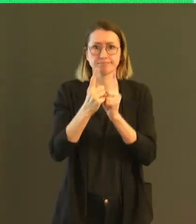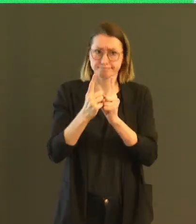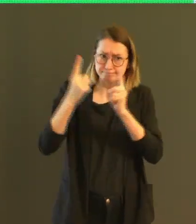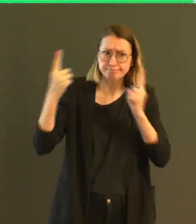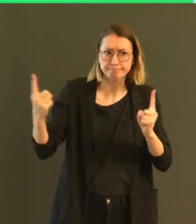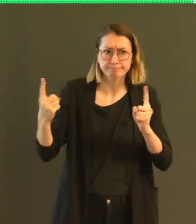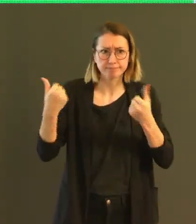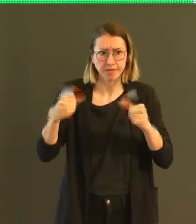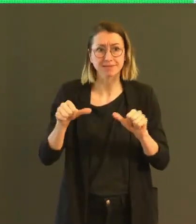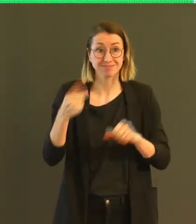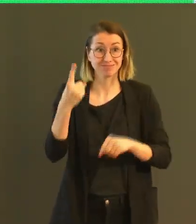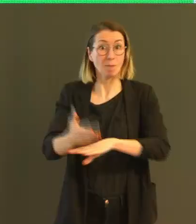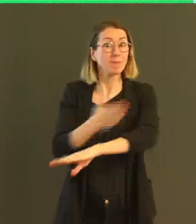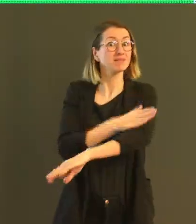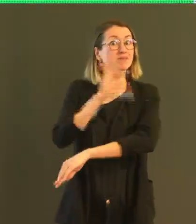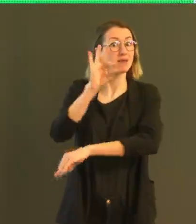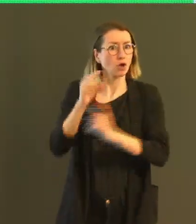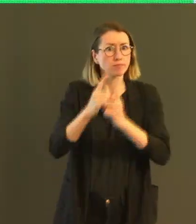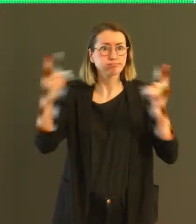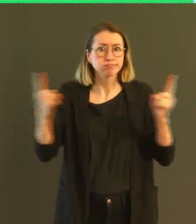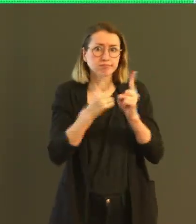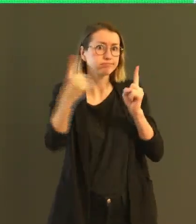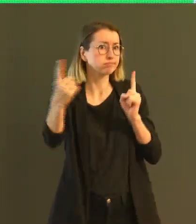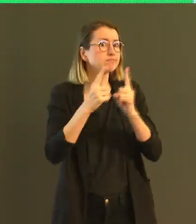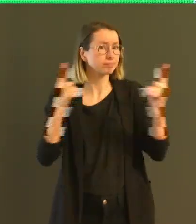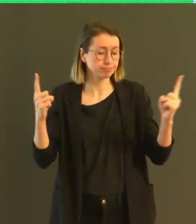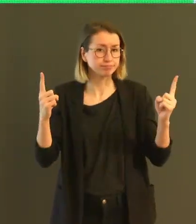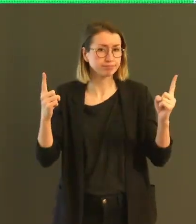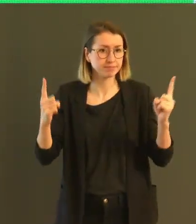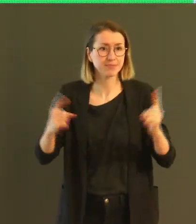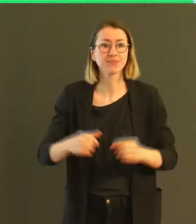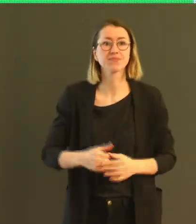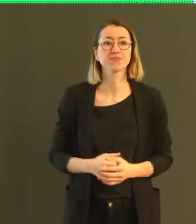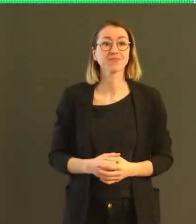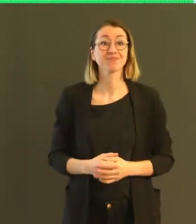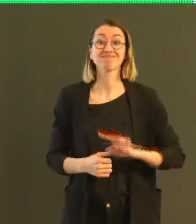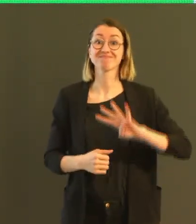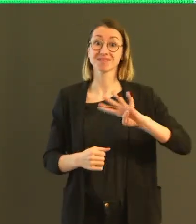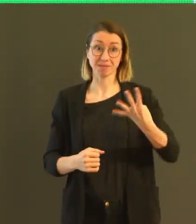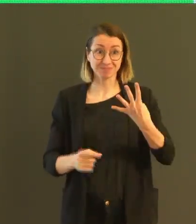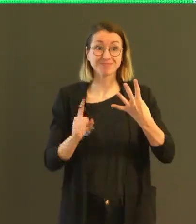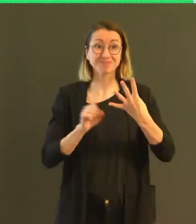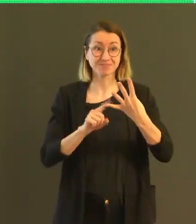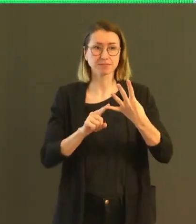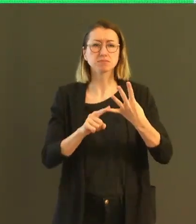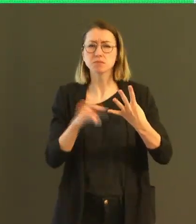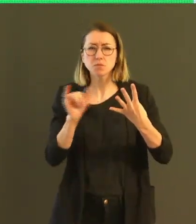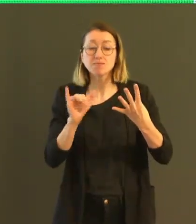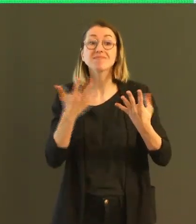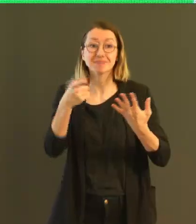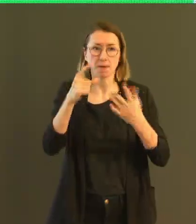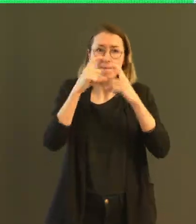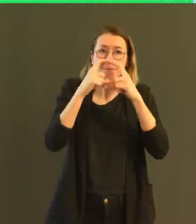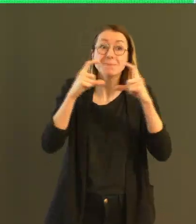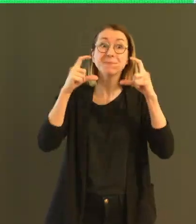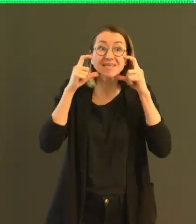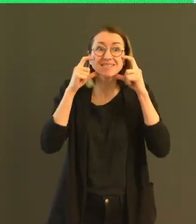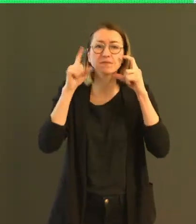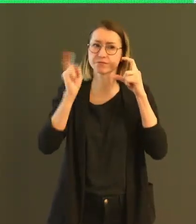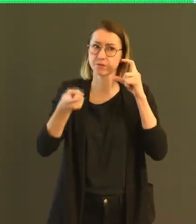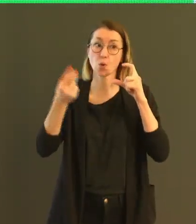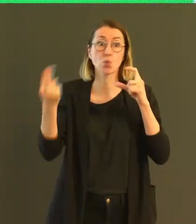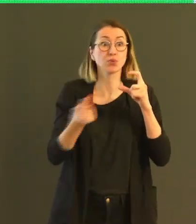par rapport aux gens qui vous entourent 4 vous portez un masque forcément dans les transports